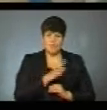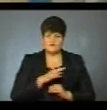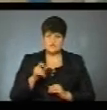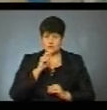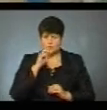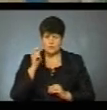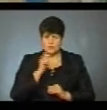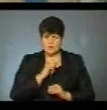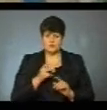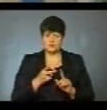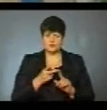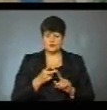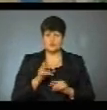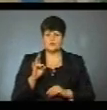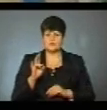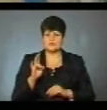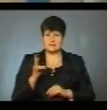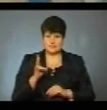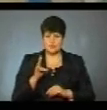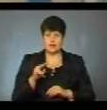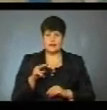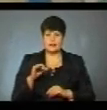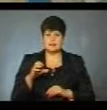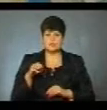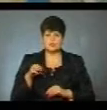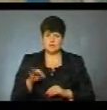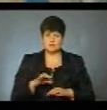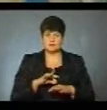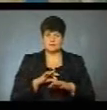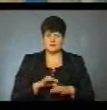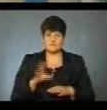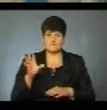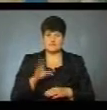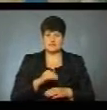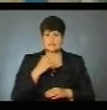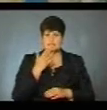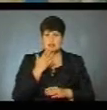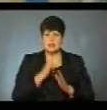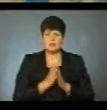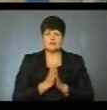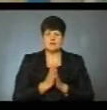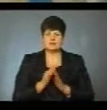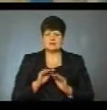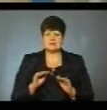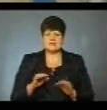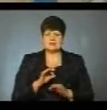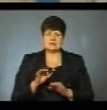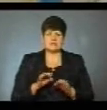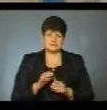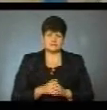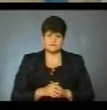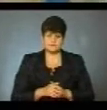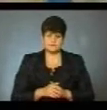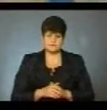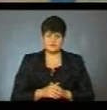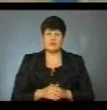в другу неділю листопада відбувається всенаціональна молитва за дітей-сиріт.